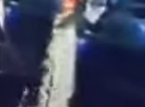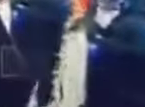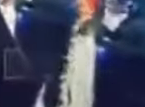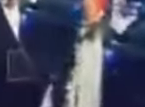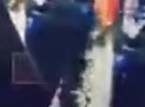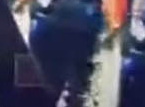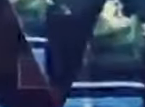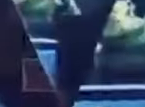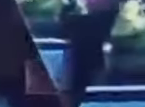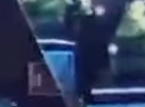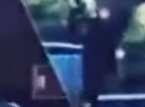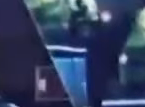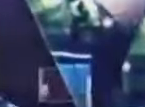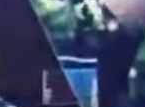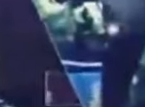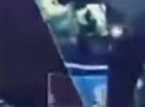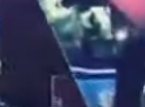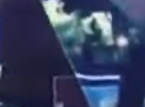menyentuhnya